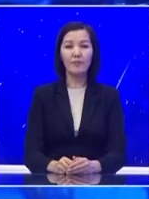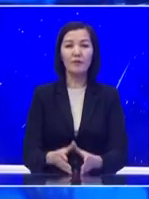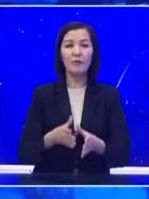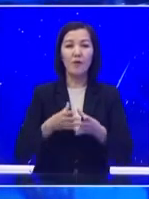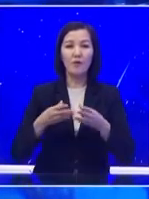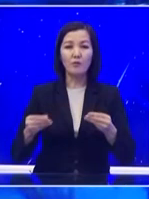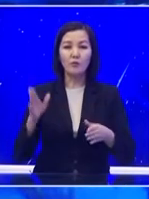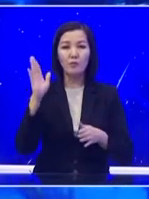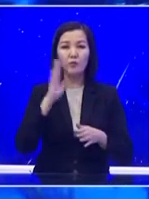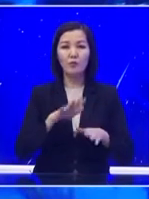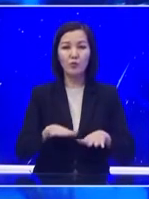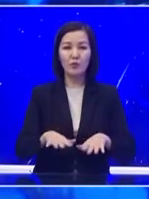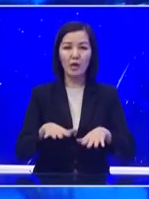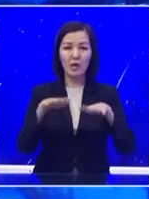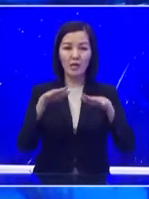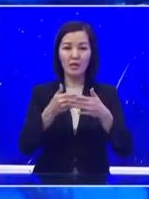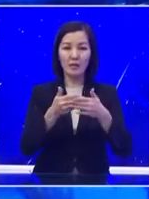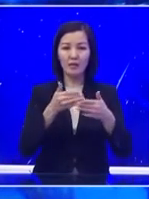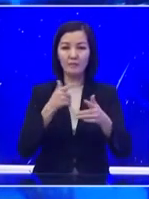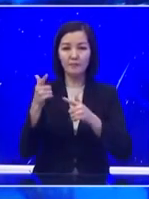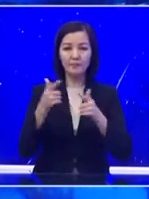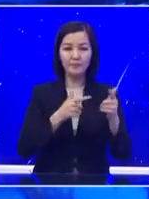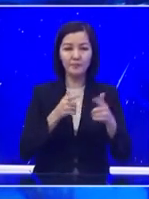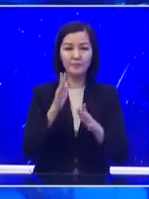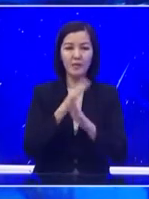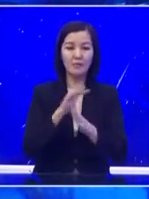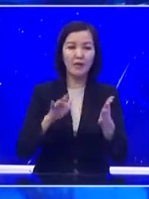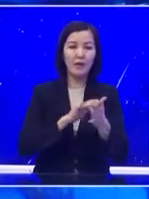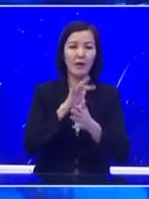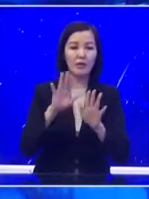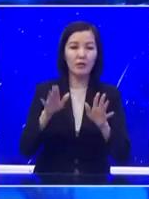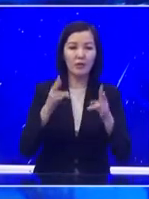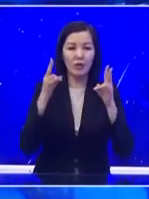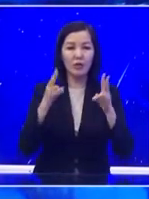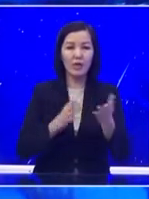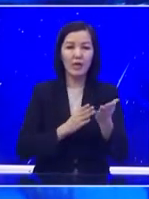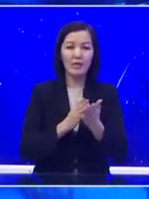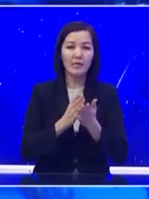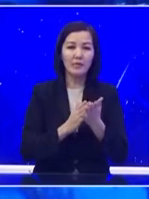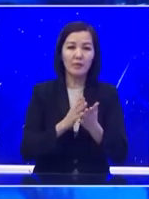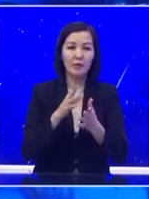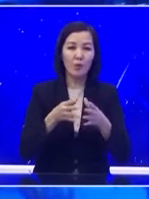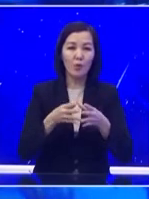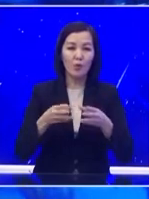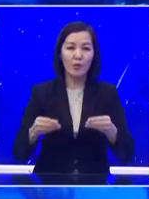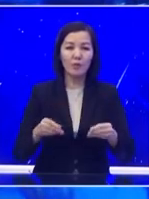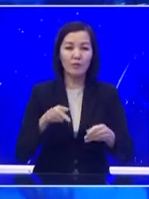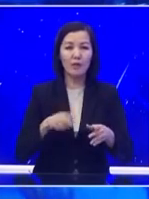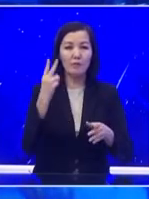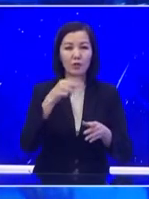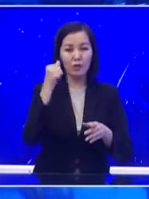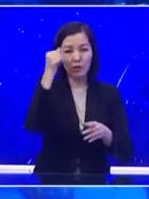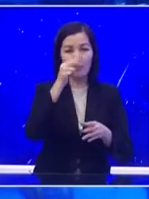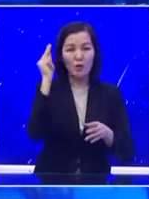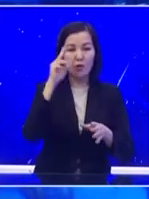Көктемдік су тасқынының алдын алуға сақадай сай. Қапшағай қаласында төтенше жағдайлар қызметкерлер арасында көктем 2020 оқу